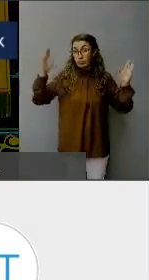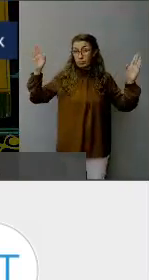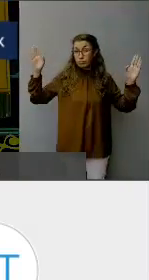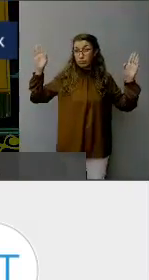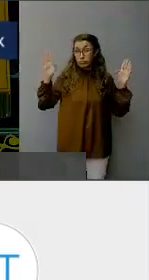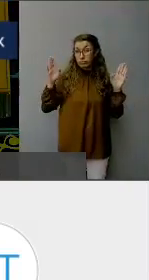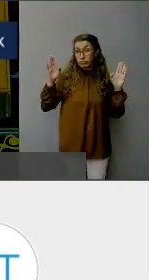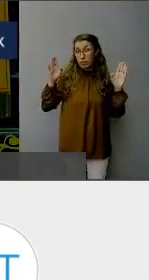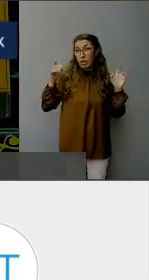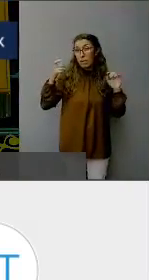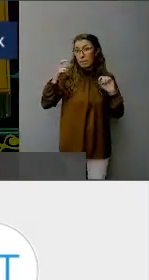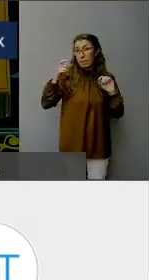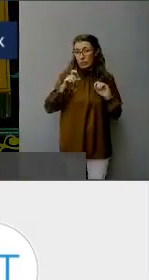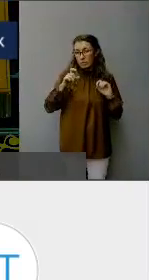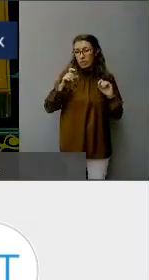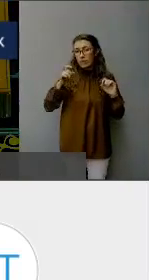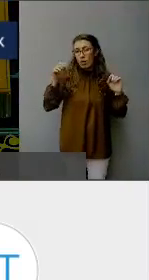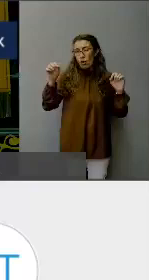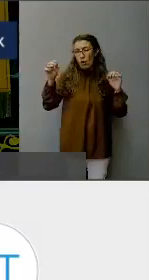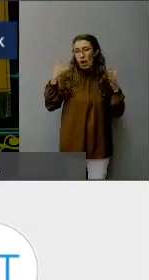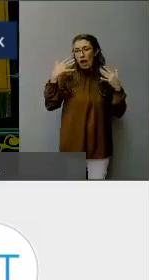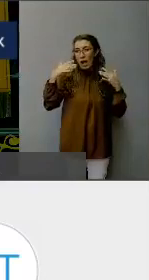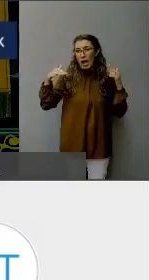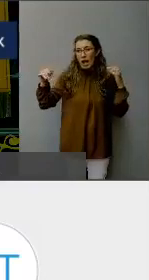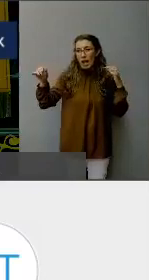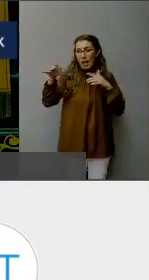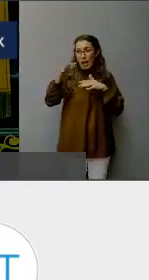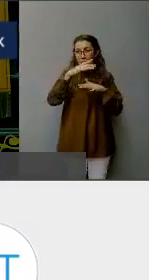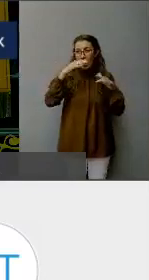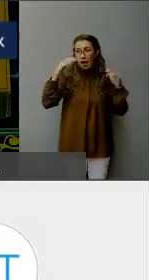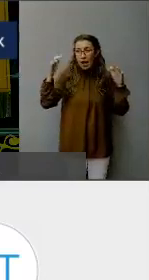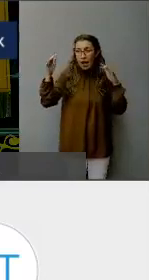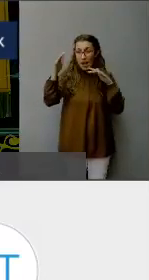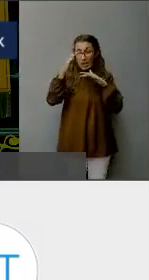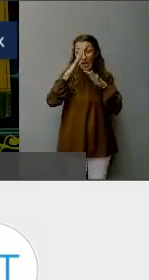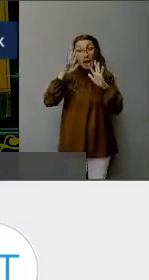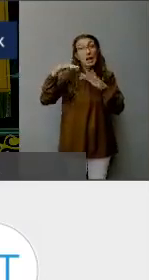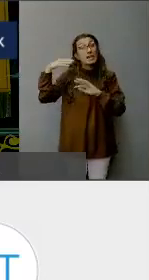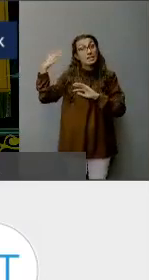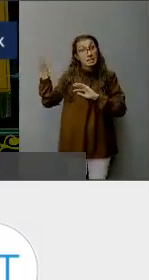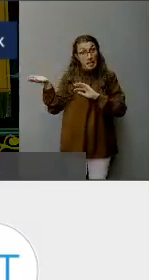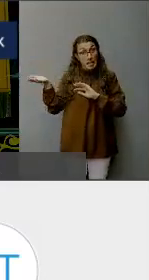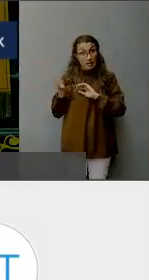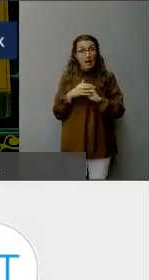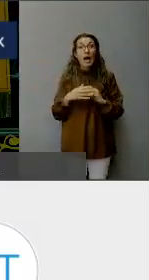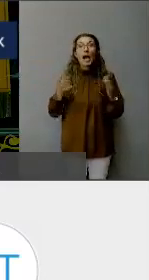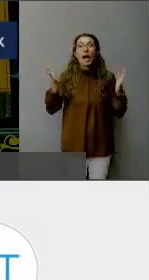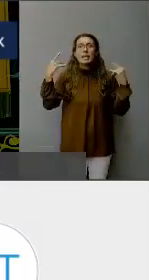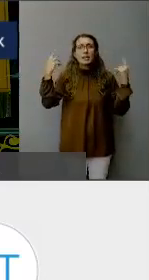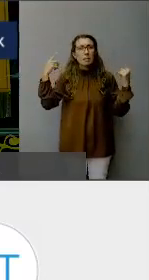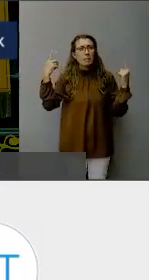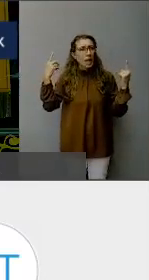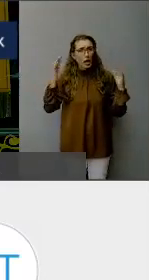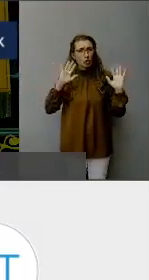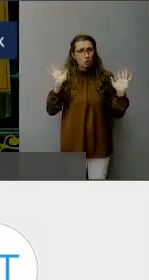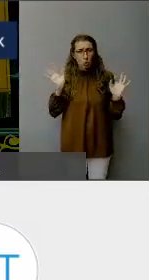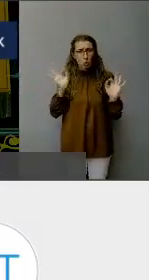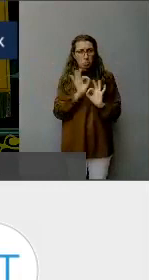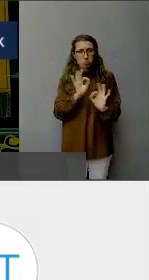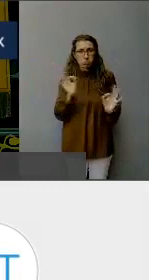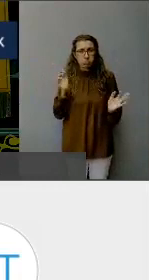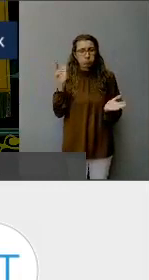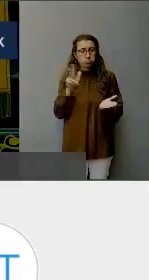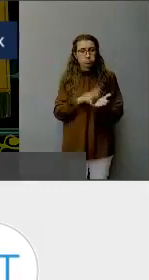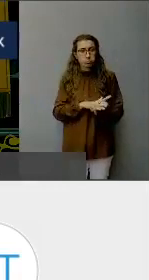possa modo che possa entrare anche qui tipo di di area esterna l'impianto è collaudato non ci sono preclusioni